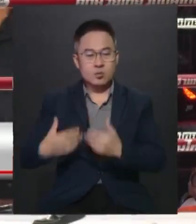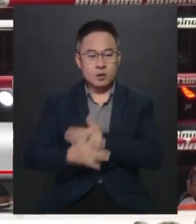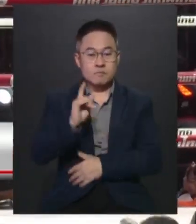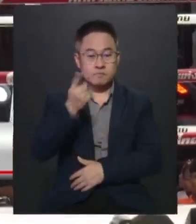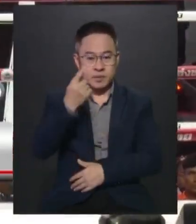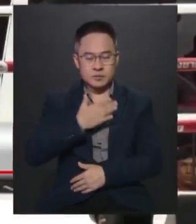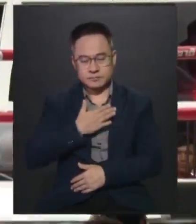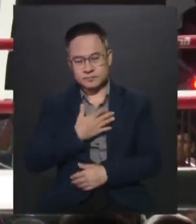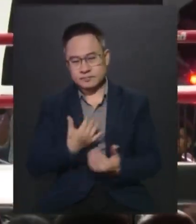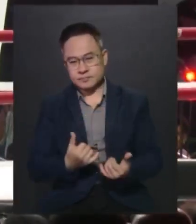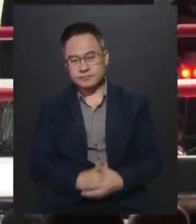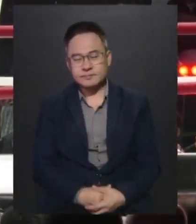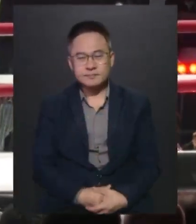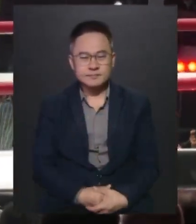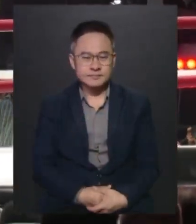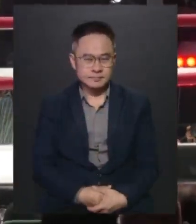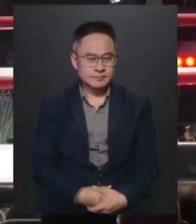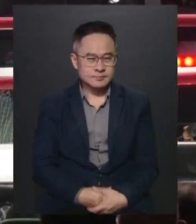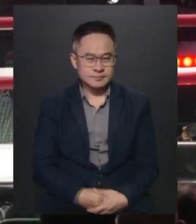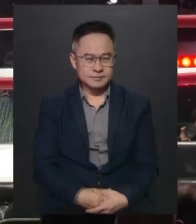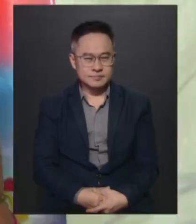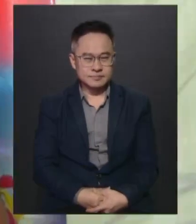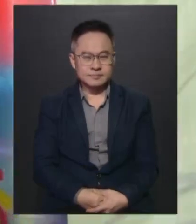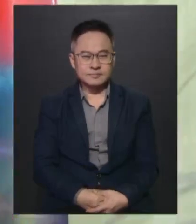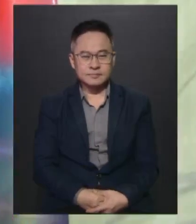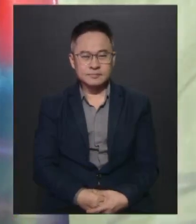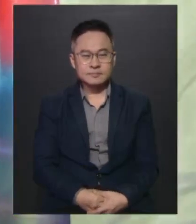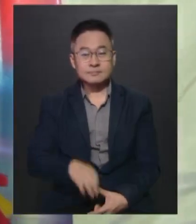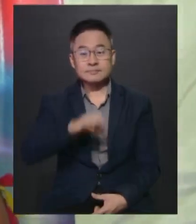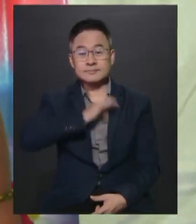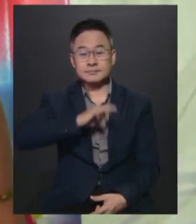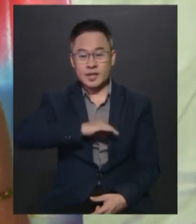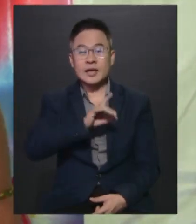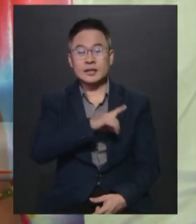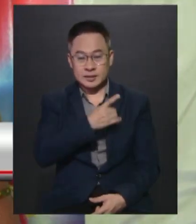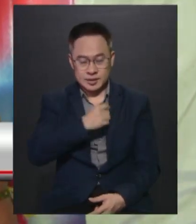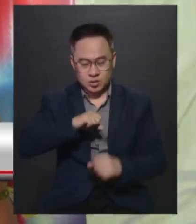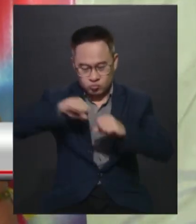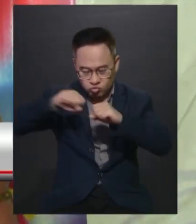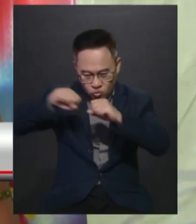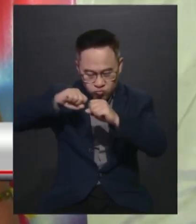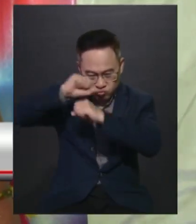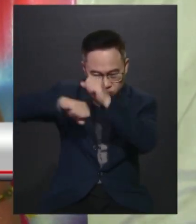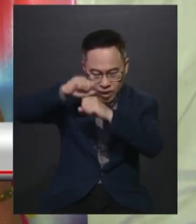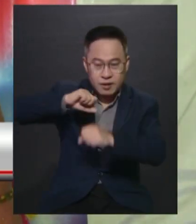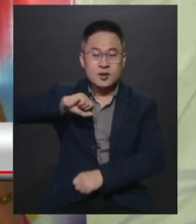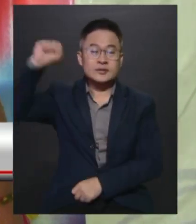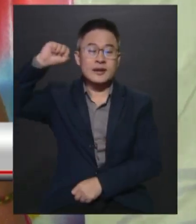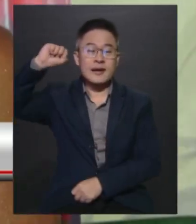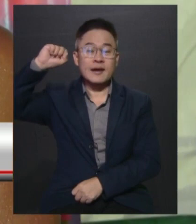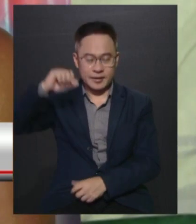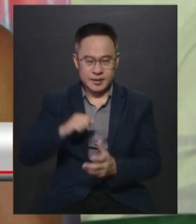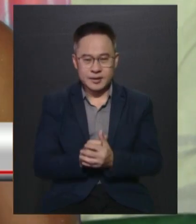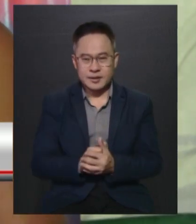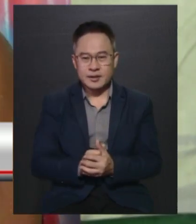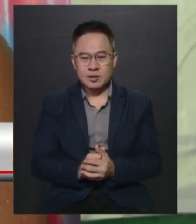ไปฟังเสียงของตะเภาแก้วสิงห์มาวินกันครับ เขารู้สึกดีใจมากนะครับที่วันนี้ได้นำชัยชนะกลับไปค่ายครับ